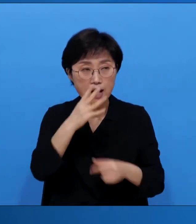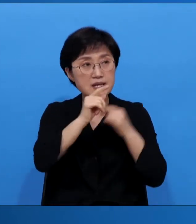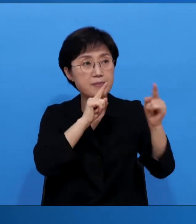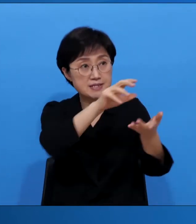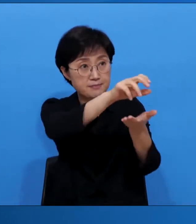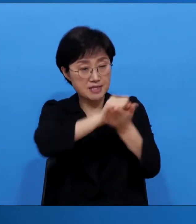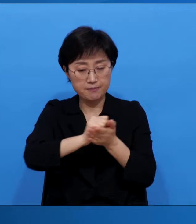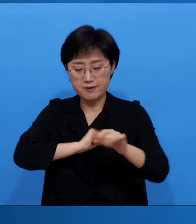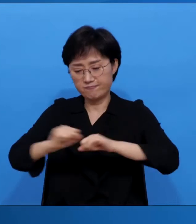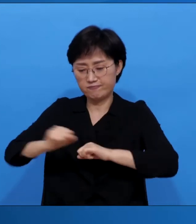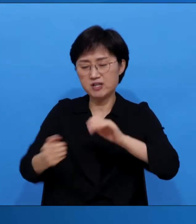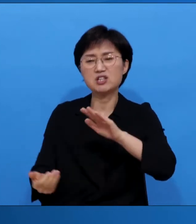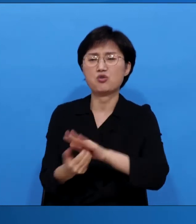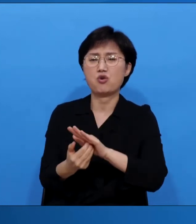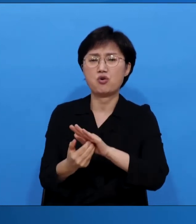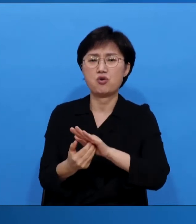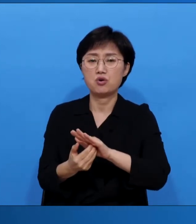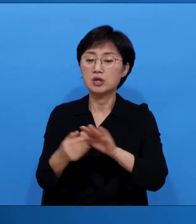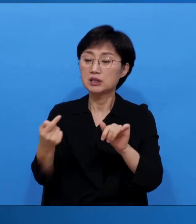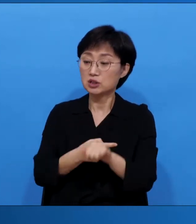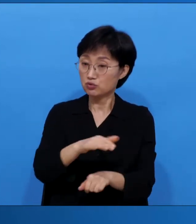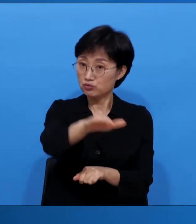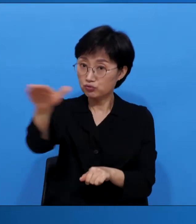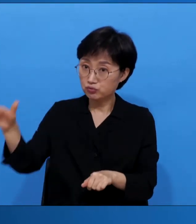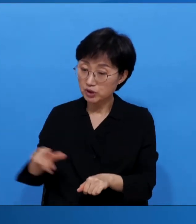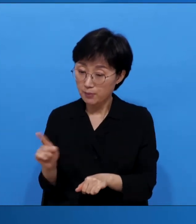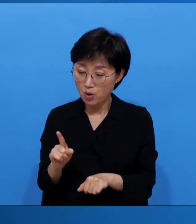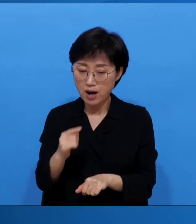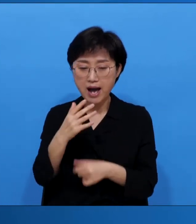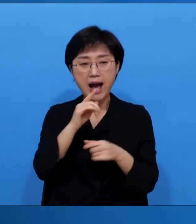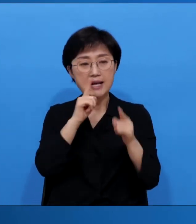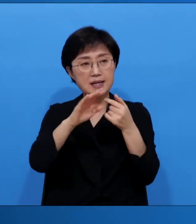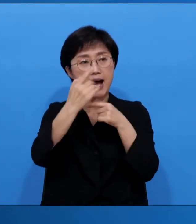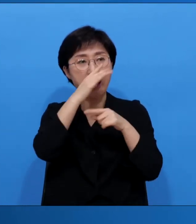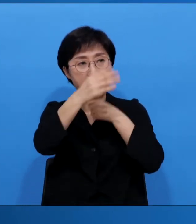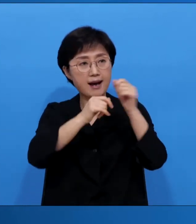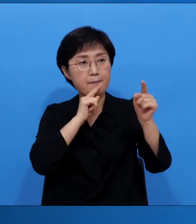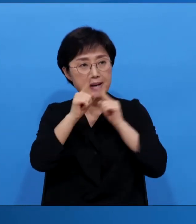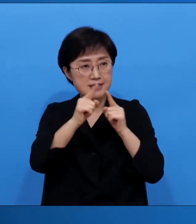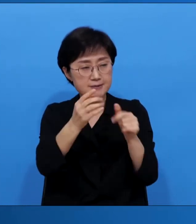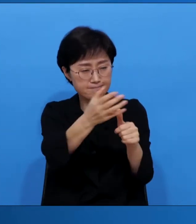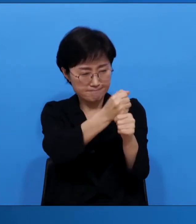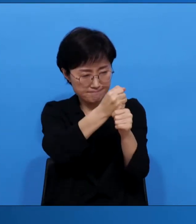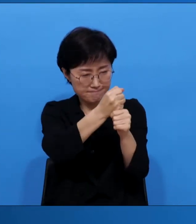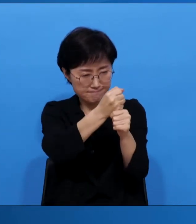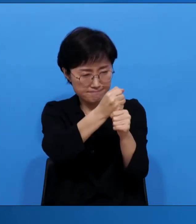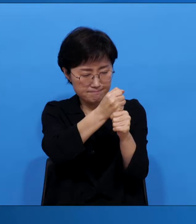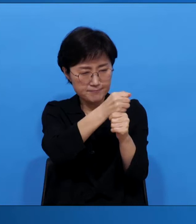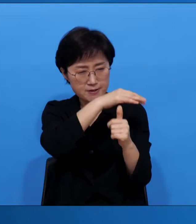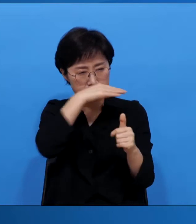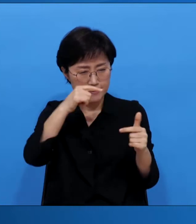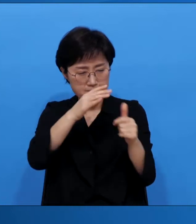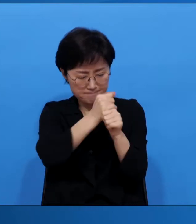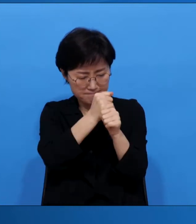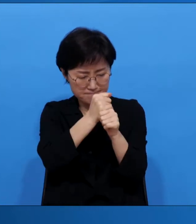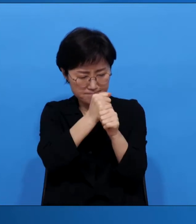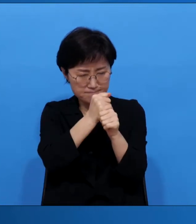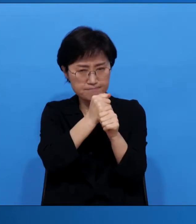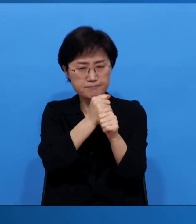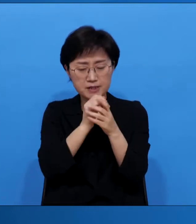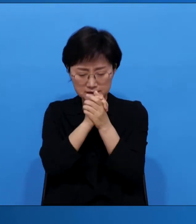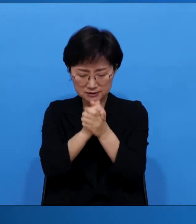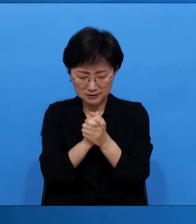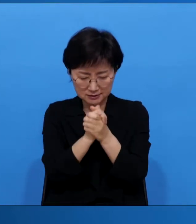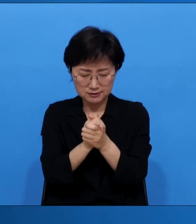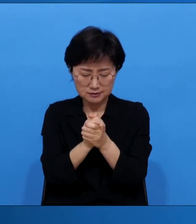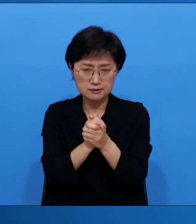붙잡는 겁니다. That's why you accurately hold on to God's word. 그 붙잡고 일단 기도해 보세요. Hold on to that word and enter into prayer. 그리고